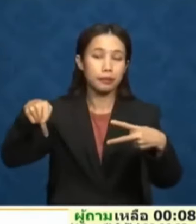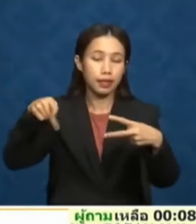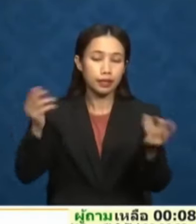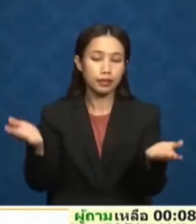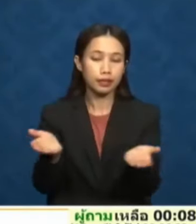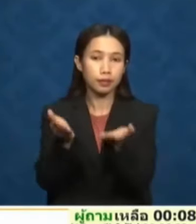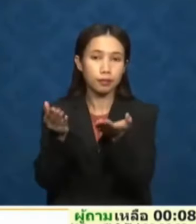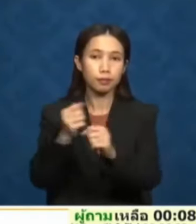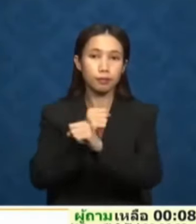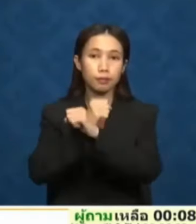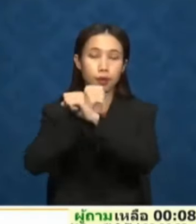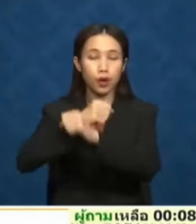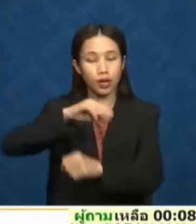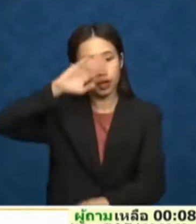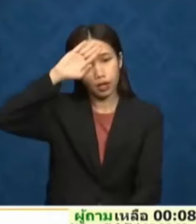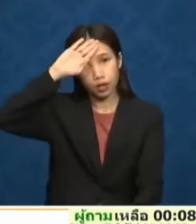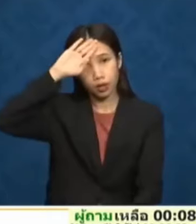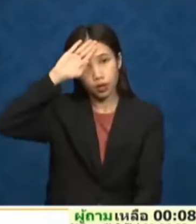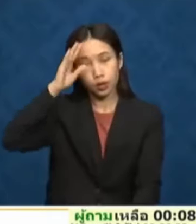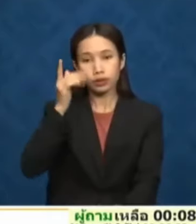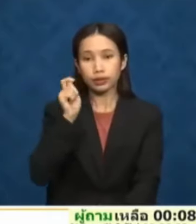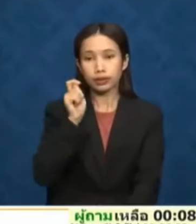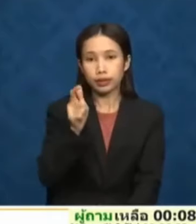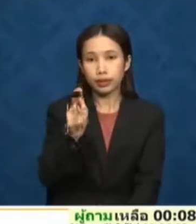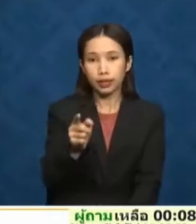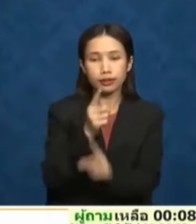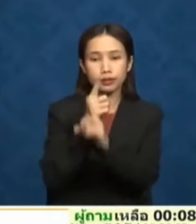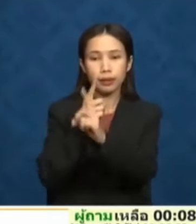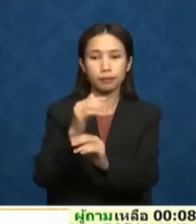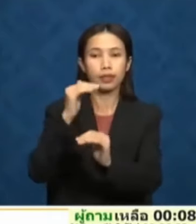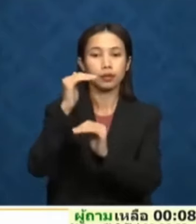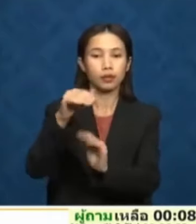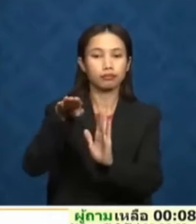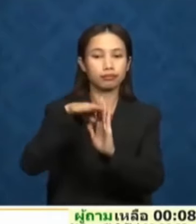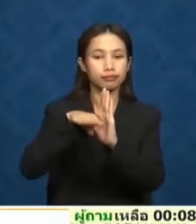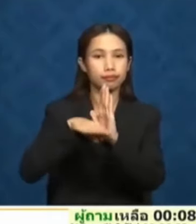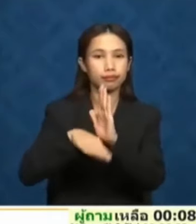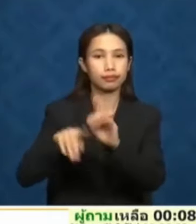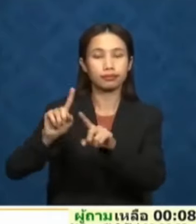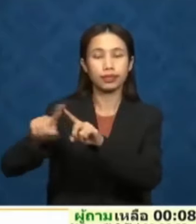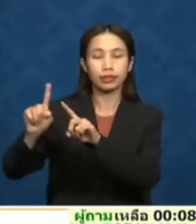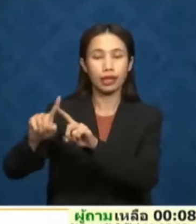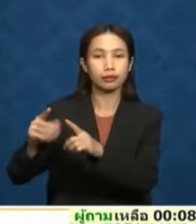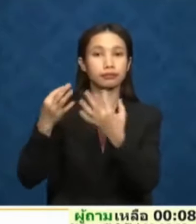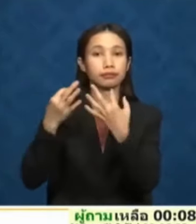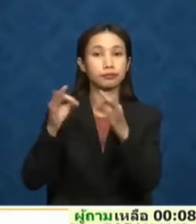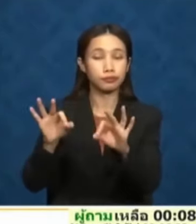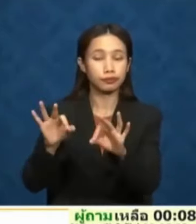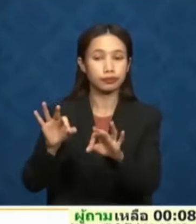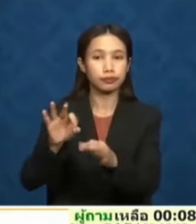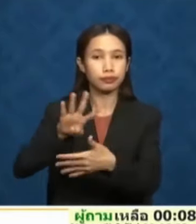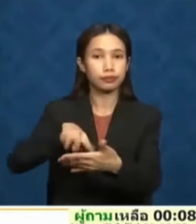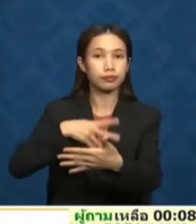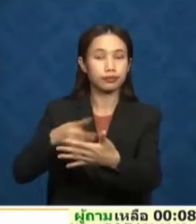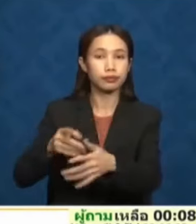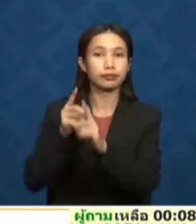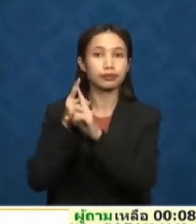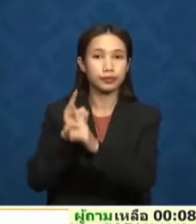โรคเนี่ยจ่ายแบบแบบลักษณะตามรายการที่กำหนดที่เราเรียกว่าี Scheduleนะ